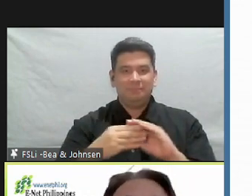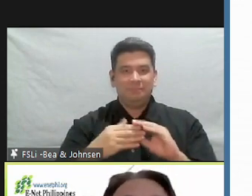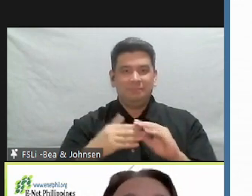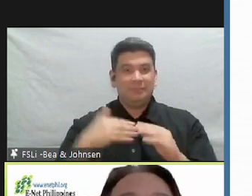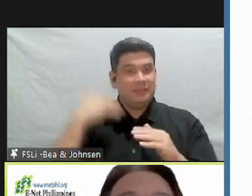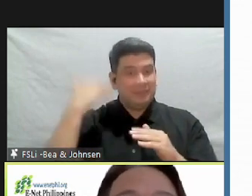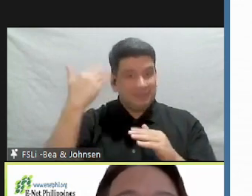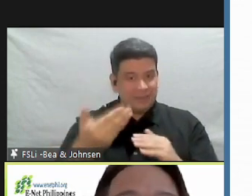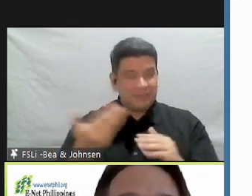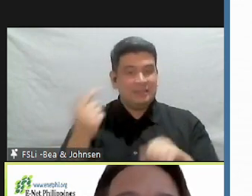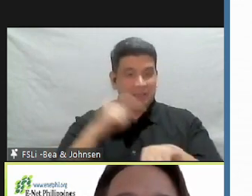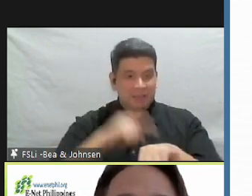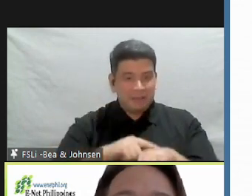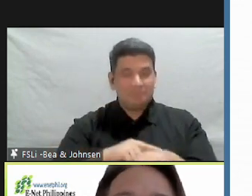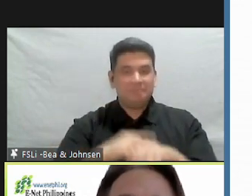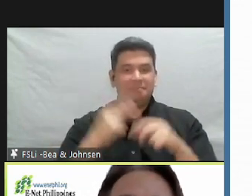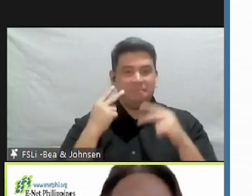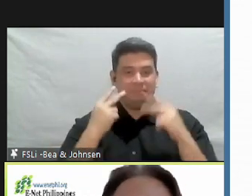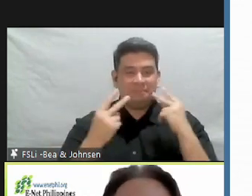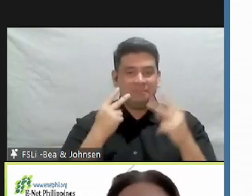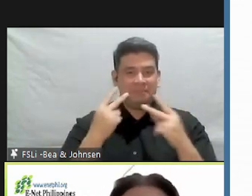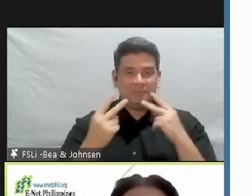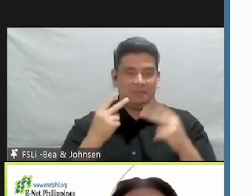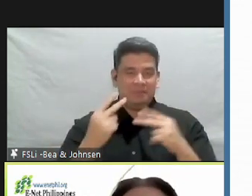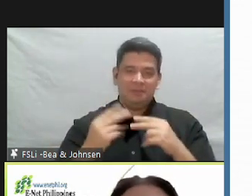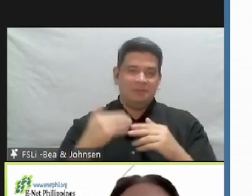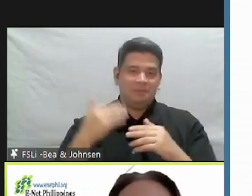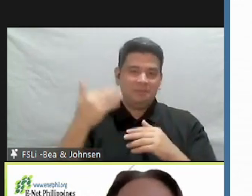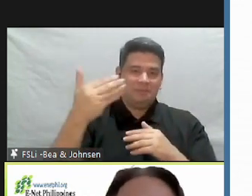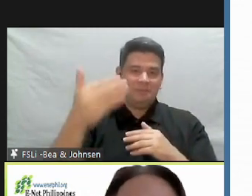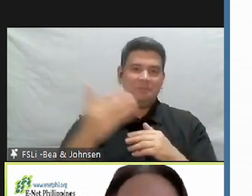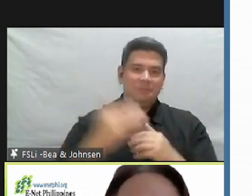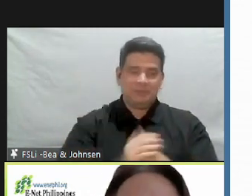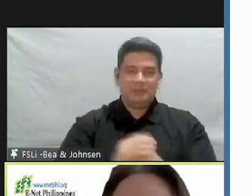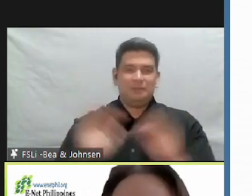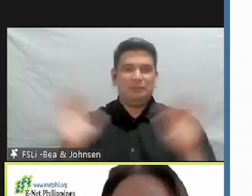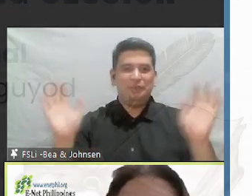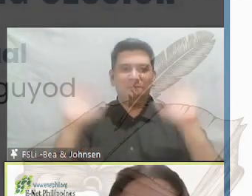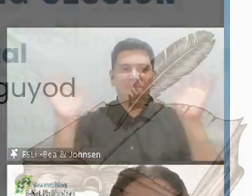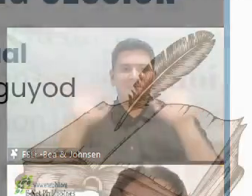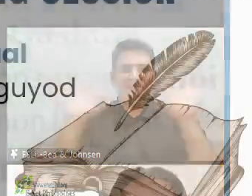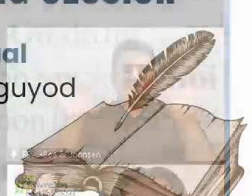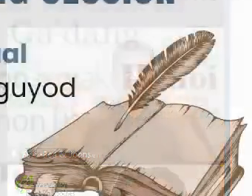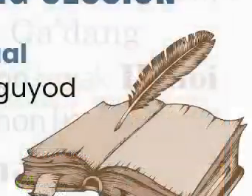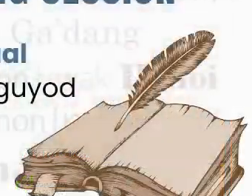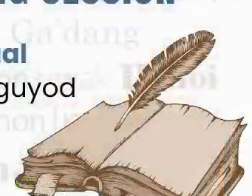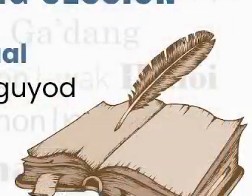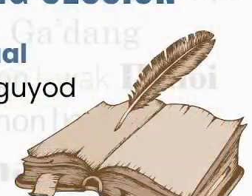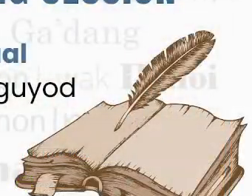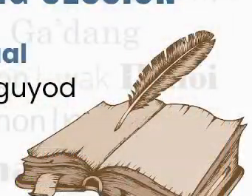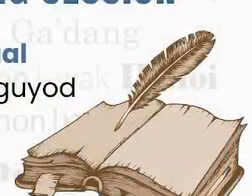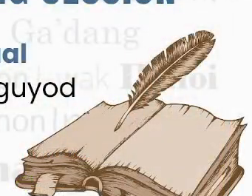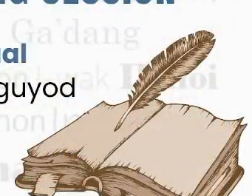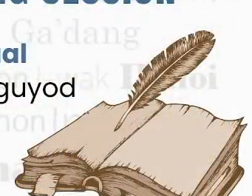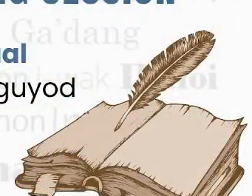no, sa mahabang paglalakbay at advokasya pa na ito. Maraming salamat! Congratulations!